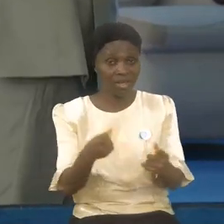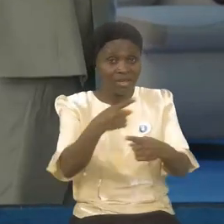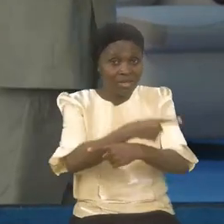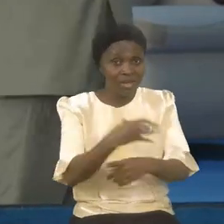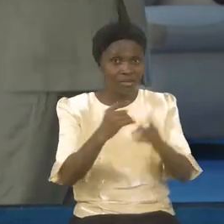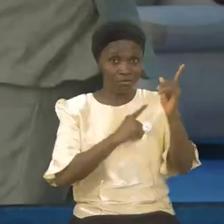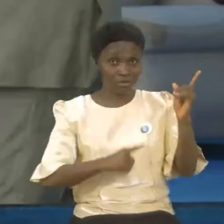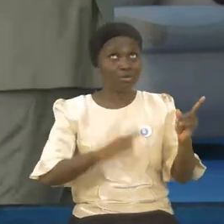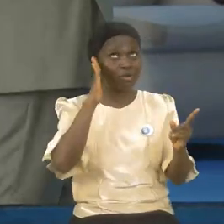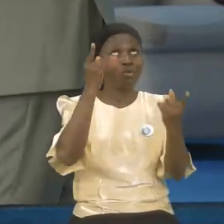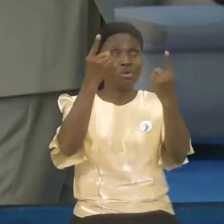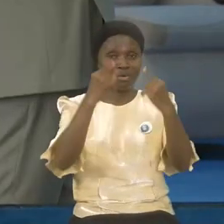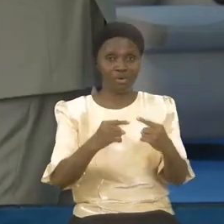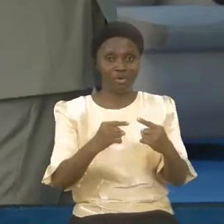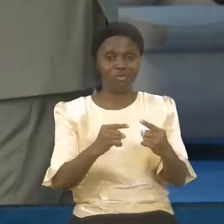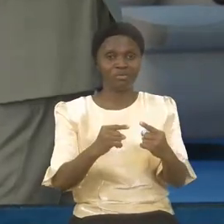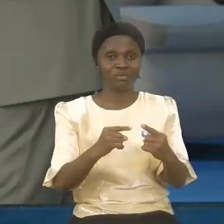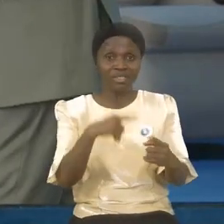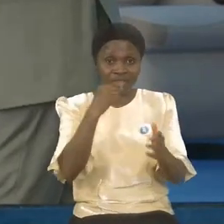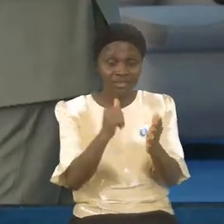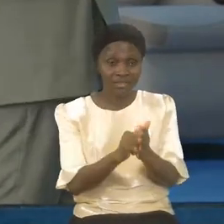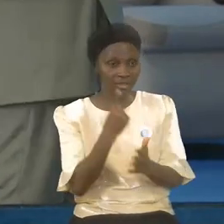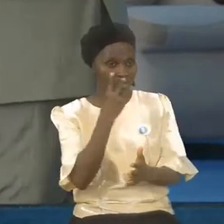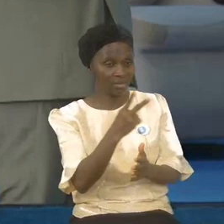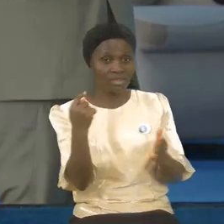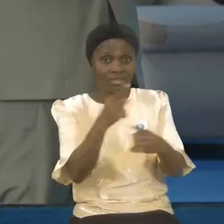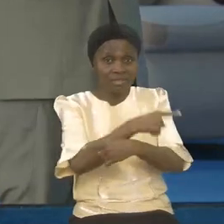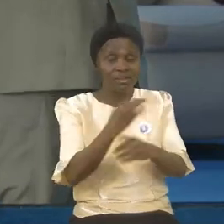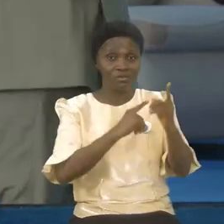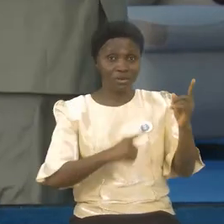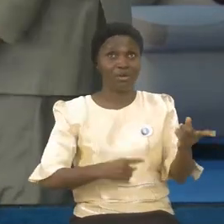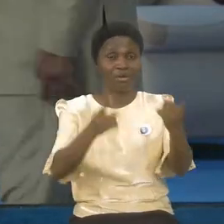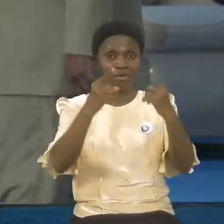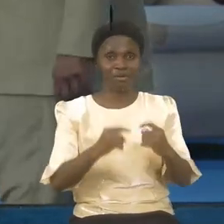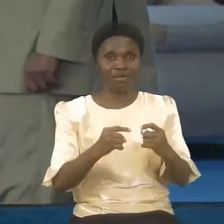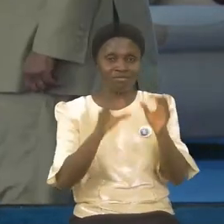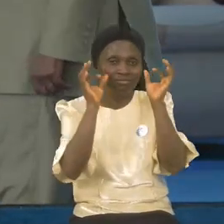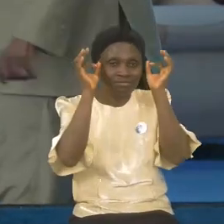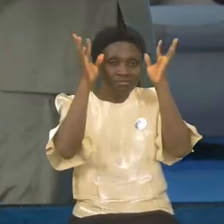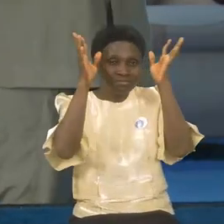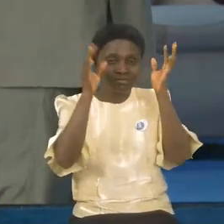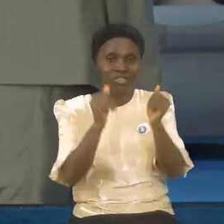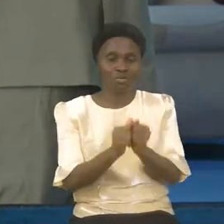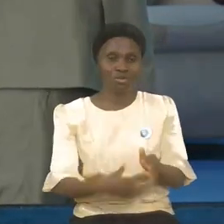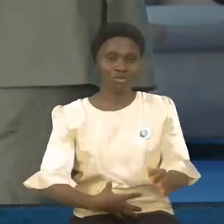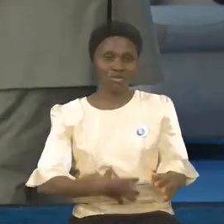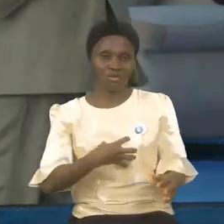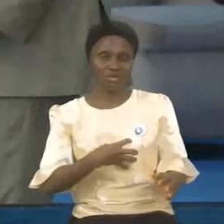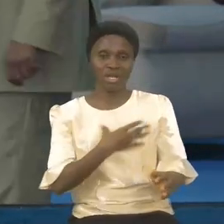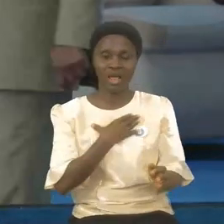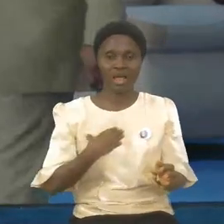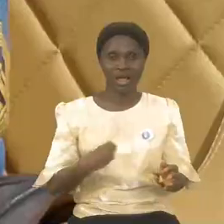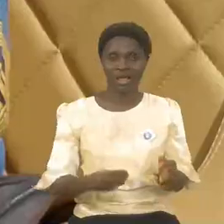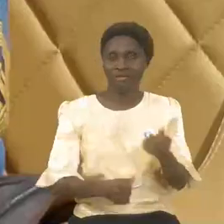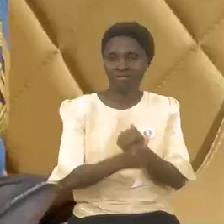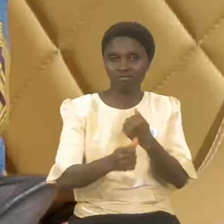du Seigneur viendra nous voici le jour de l'Éternel arrive cruel jus de colère